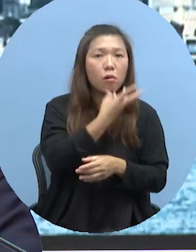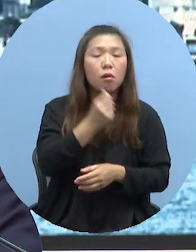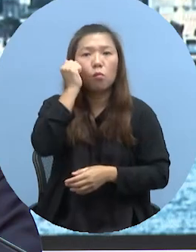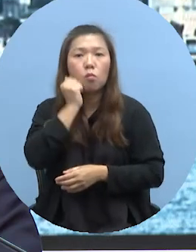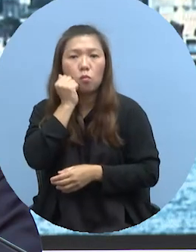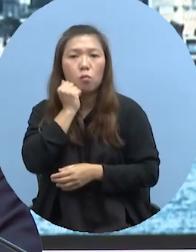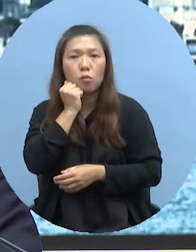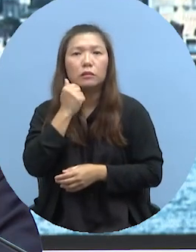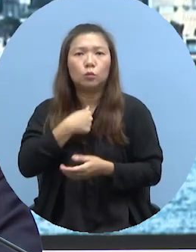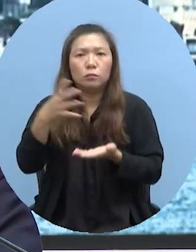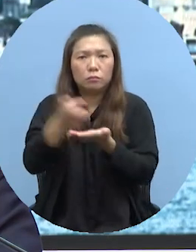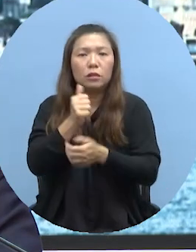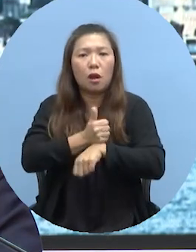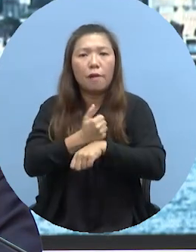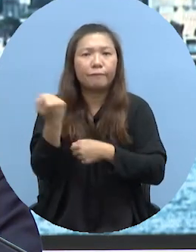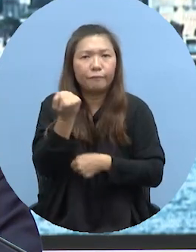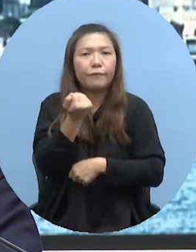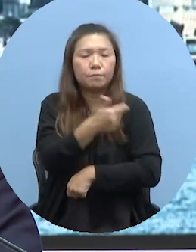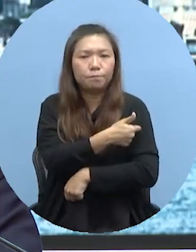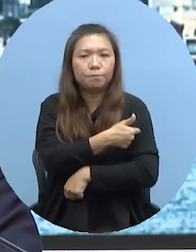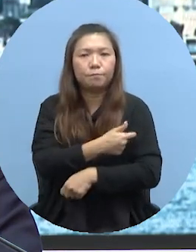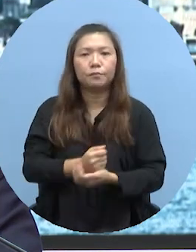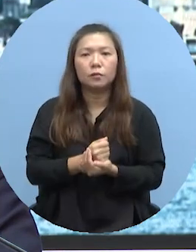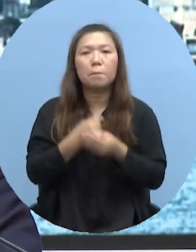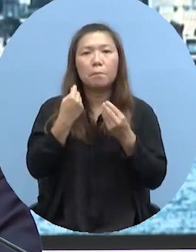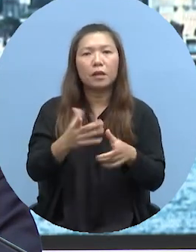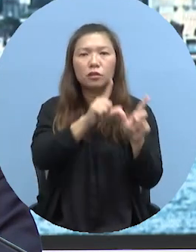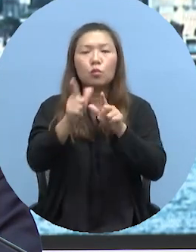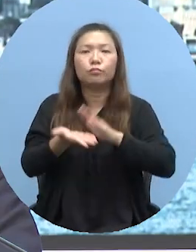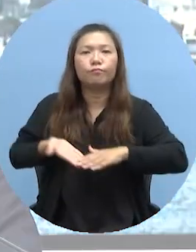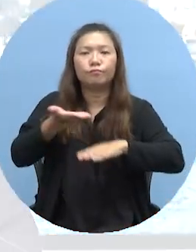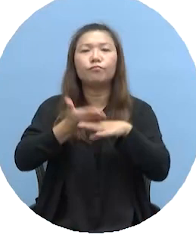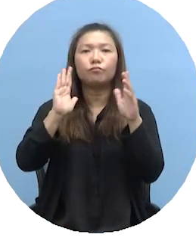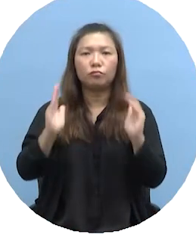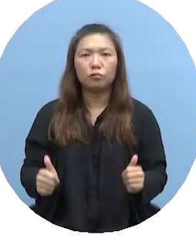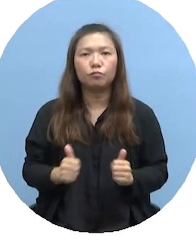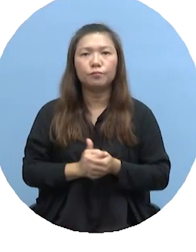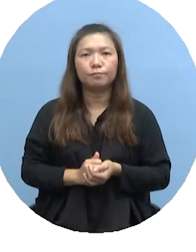要把握時間盡快接種，讓社會可以慢慢邁向一個復常。